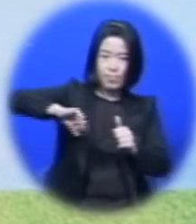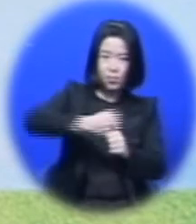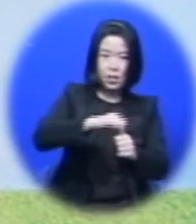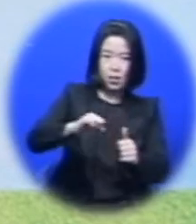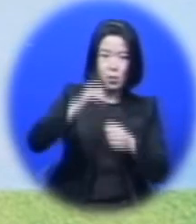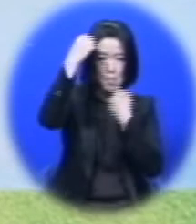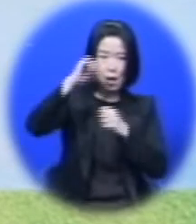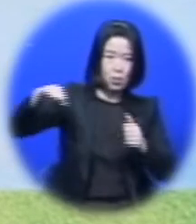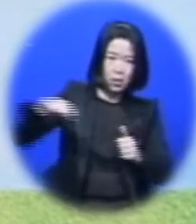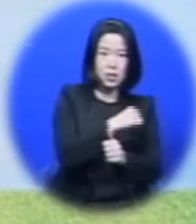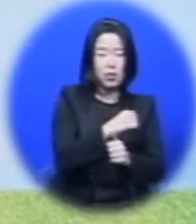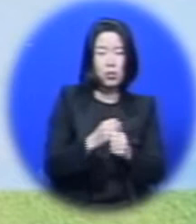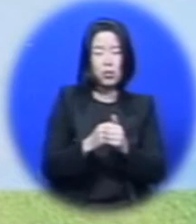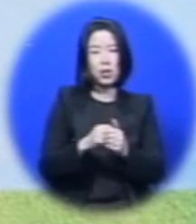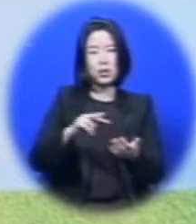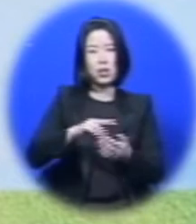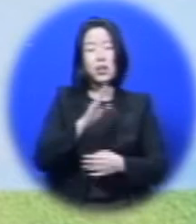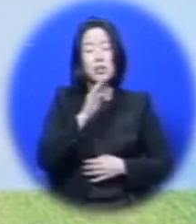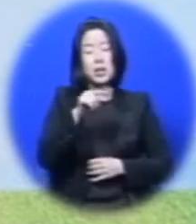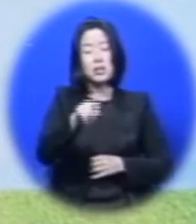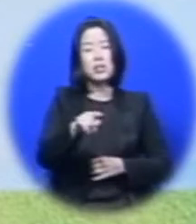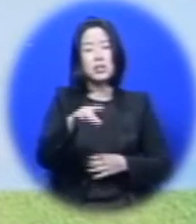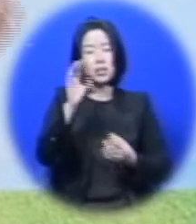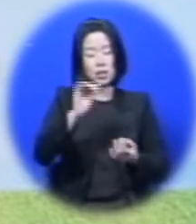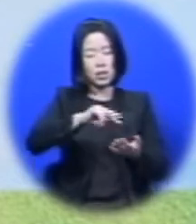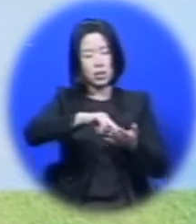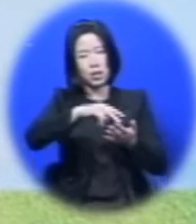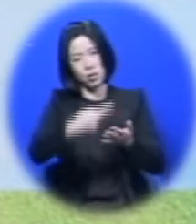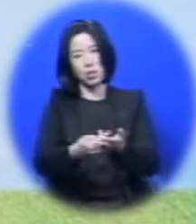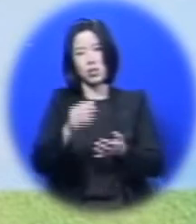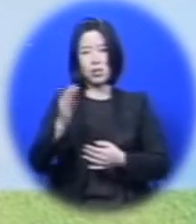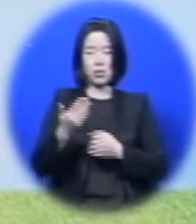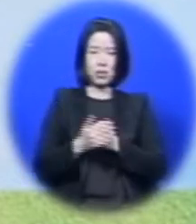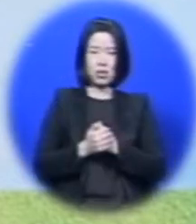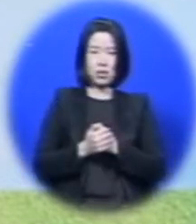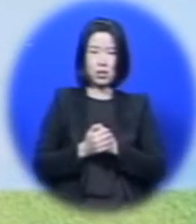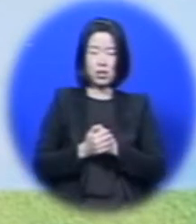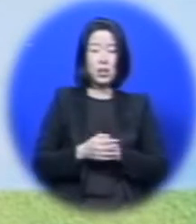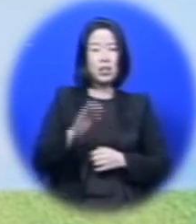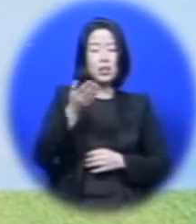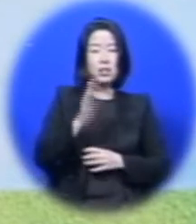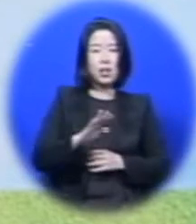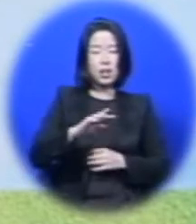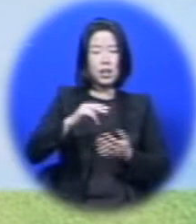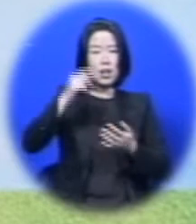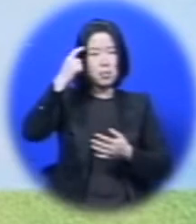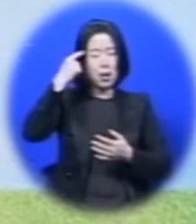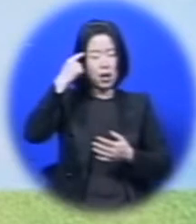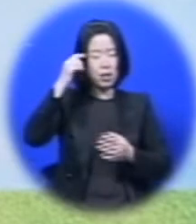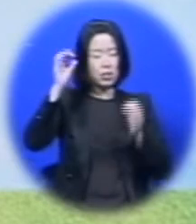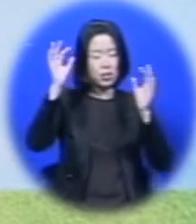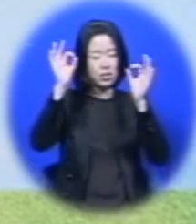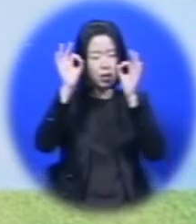때리는데 그냥 기절해서 그냥 정신을 잃어버리게 돼요. 근데 정신을 잃어버리는 마지막